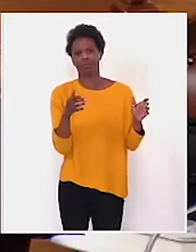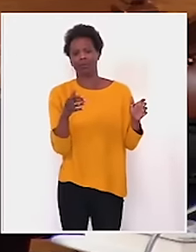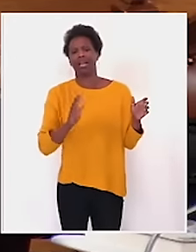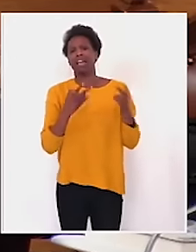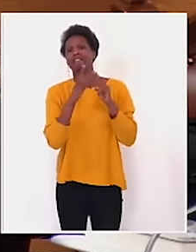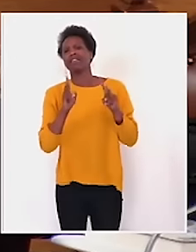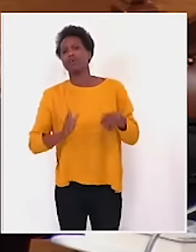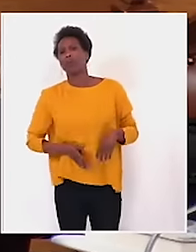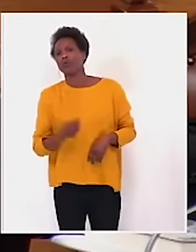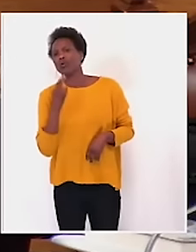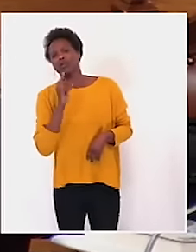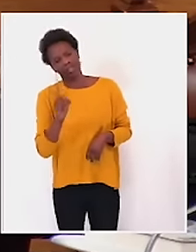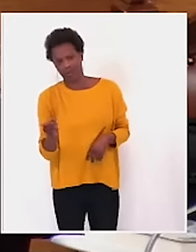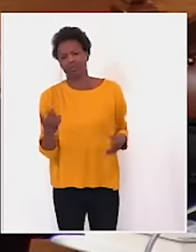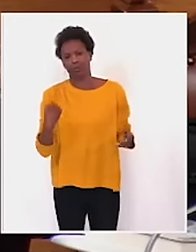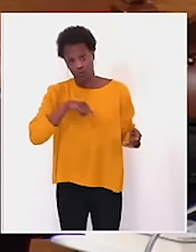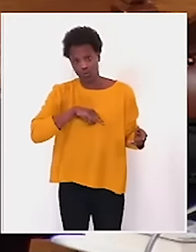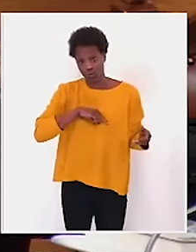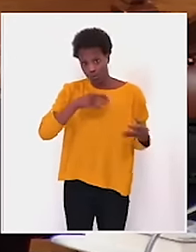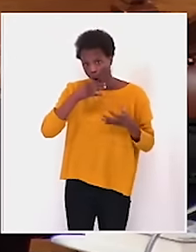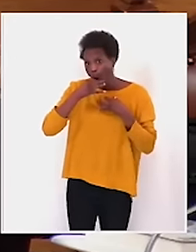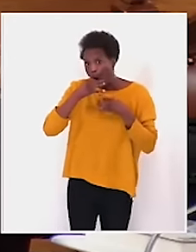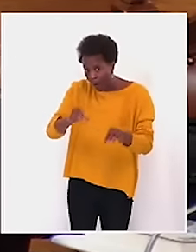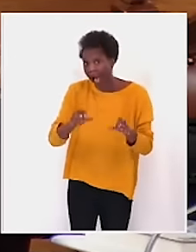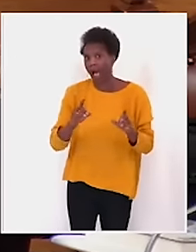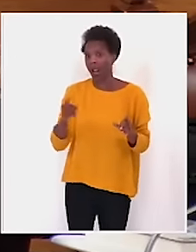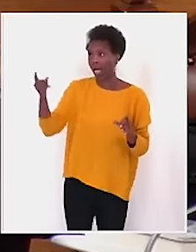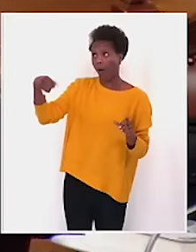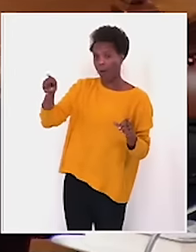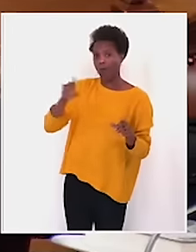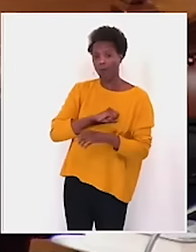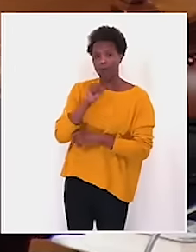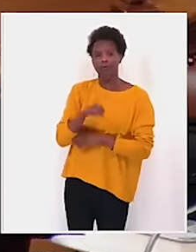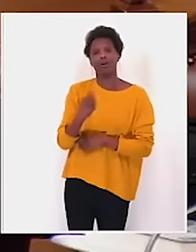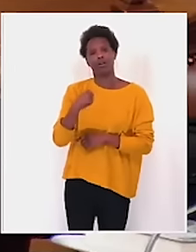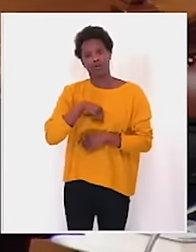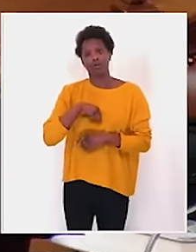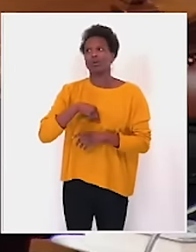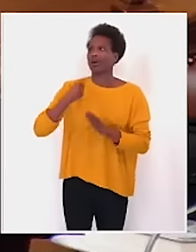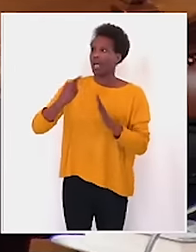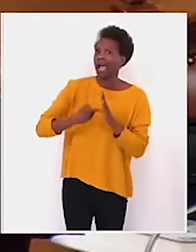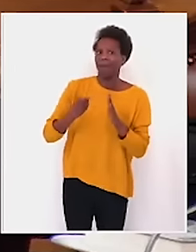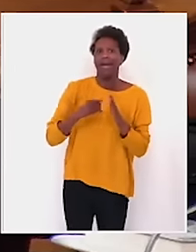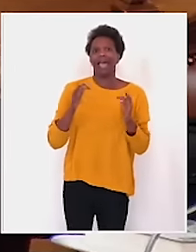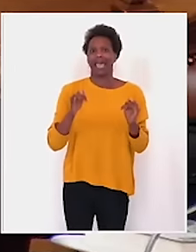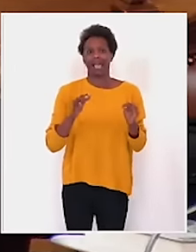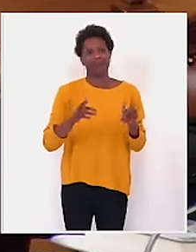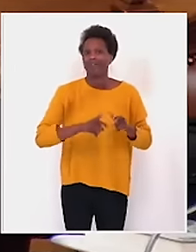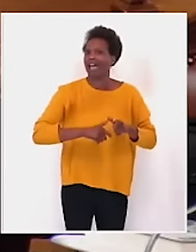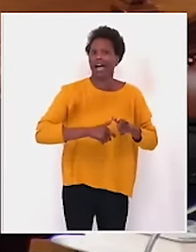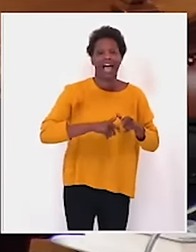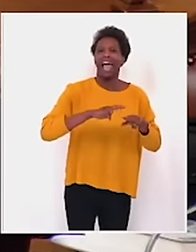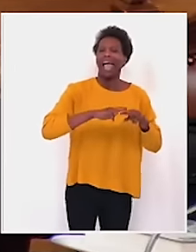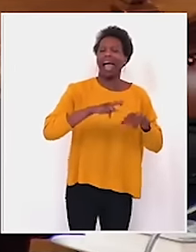pense notamment, et c'est vrai que ça n'en parle pas, c'est la question, bon, nous, on a une sorte d'obsession sur la question de la réquisition, hein, des logements